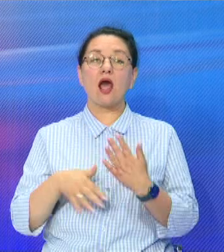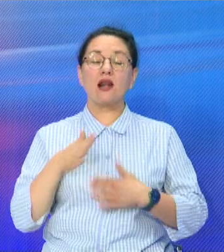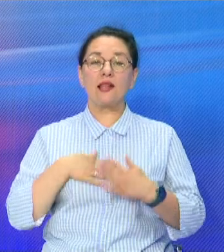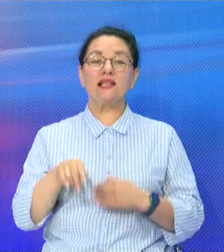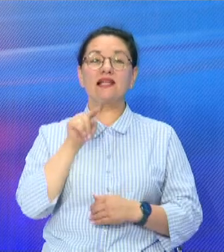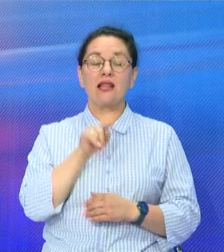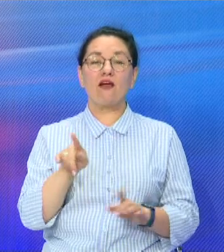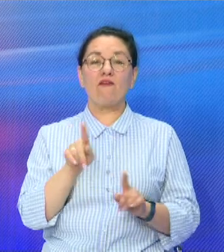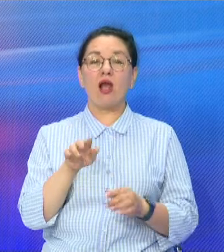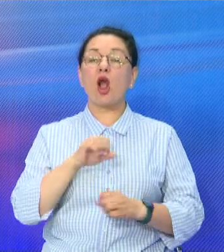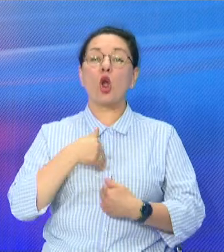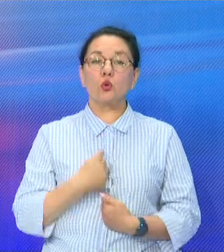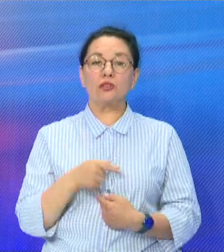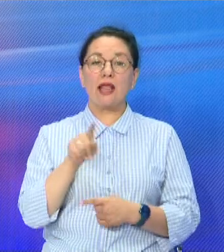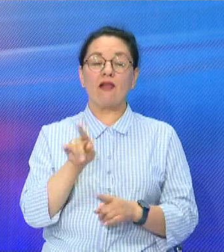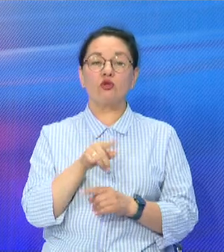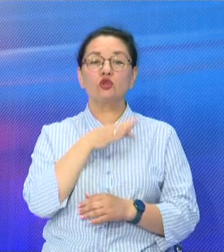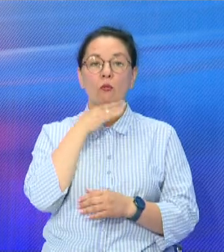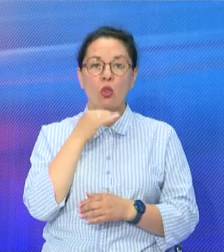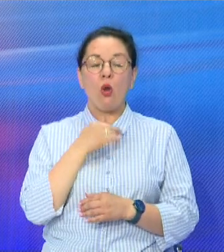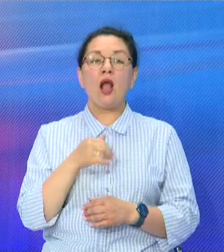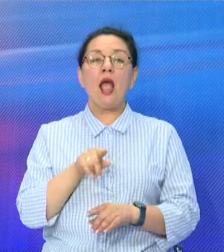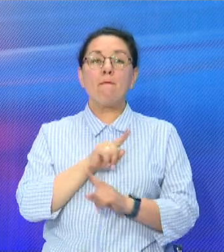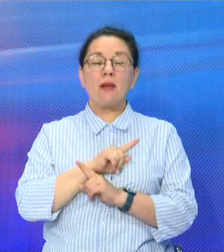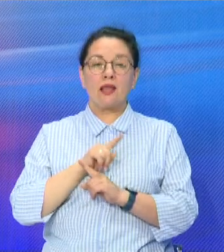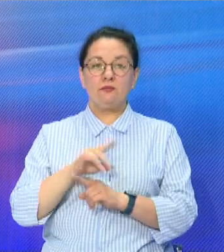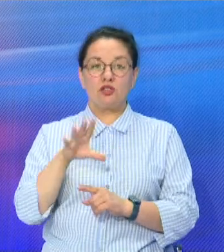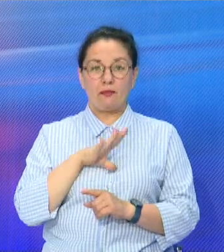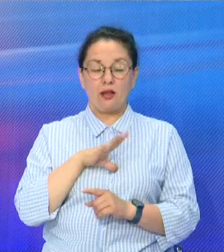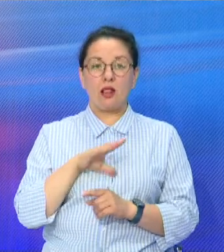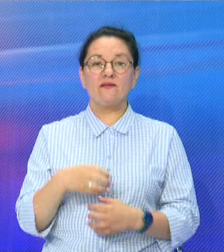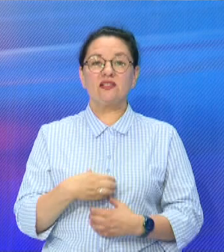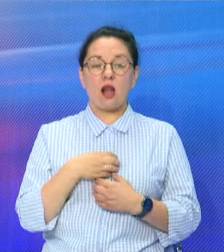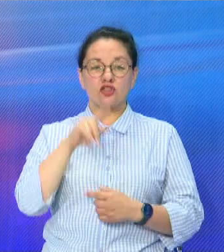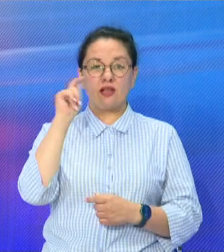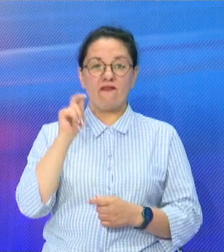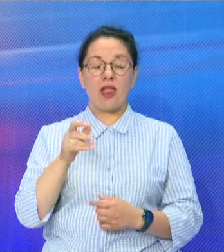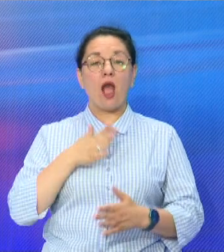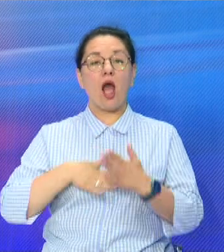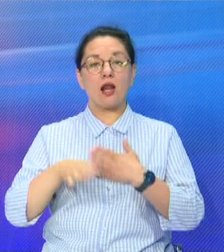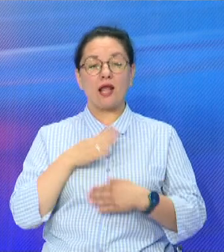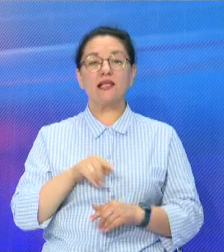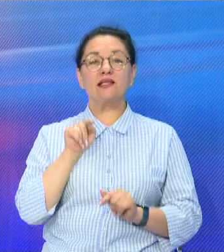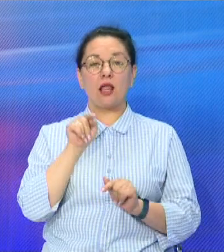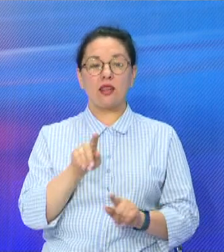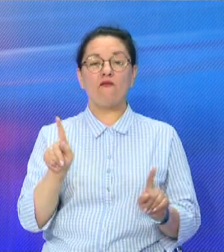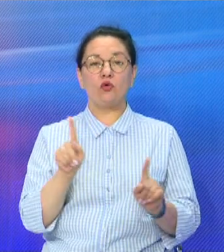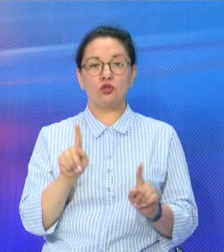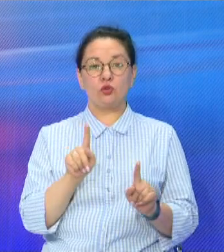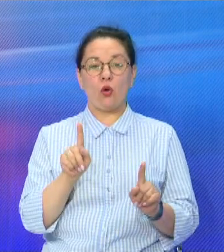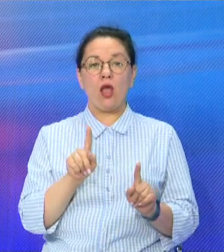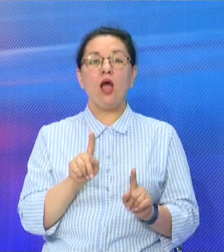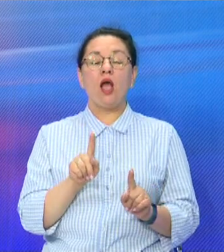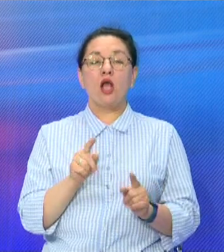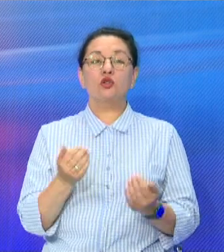столько жертв кисло это ужасающая война радостно от того что слава